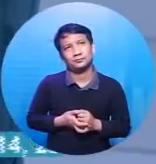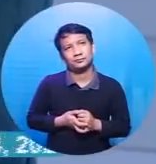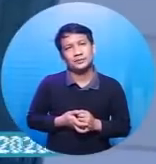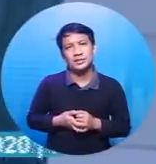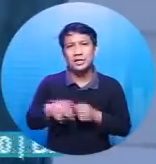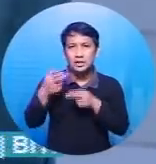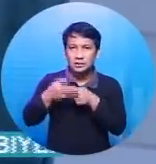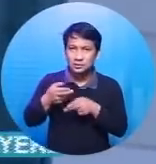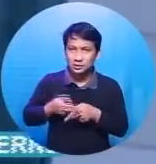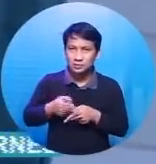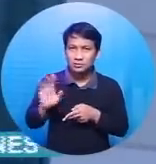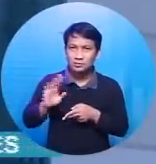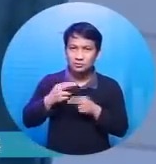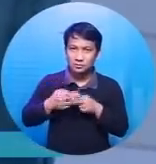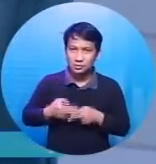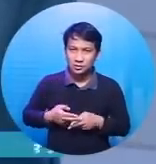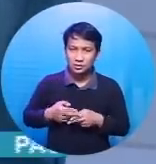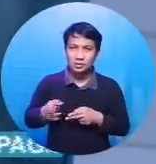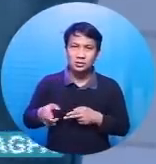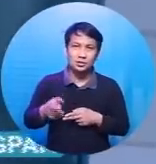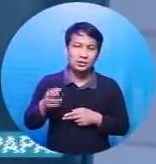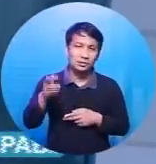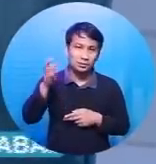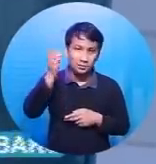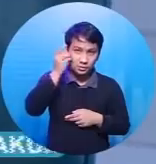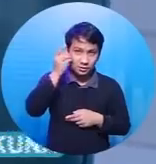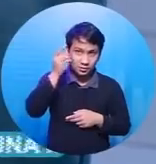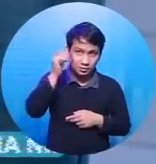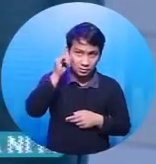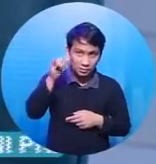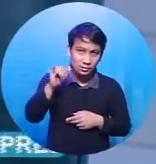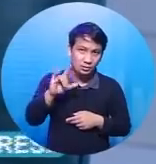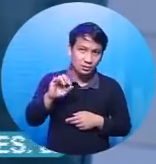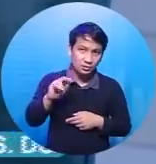Anong pangalan? Anong pangalan? Darin Milagan po.